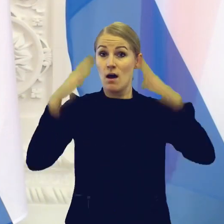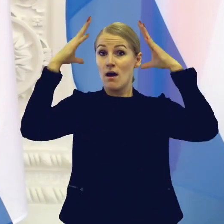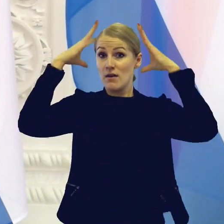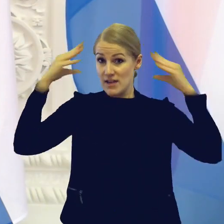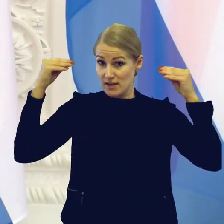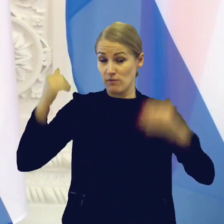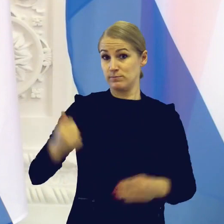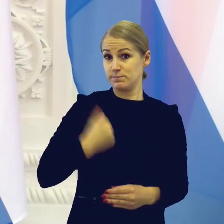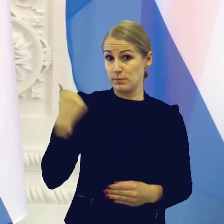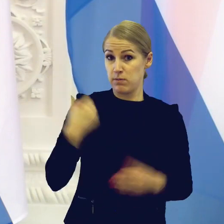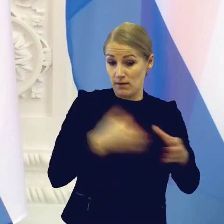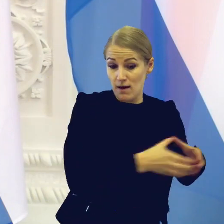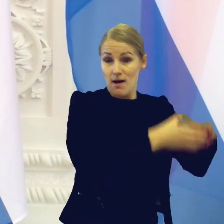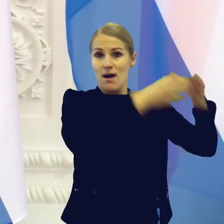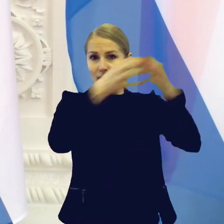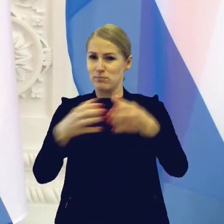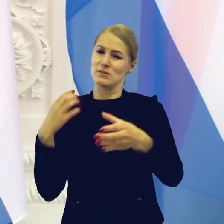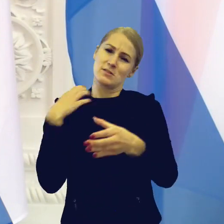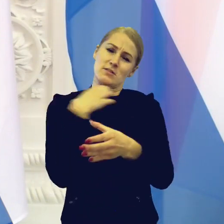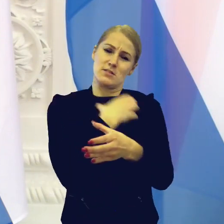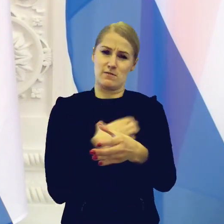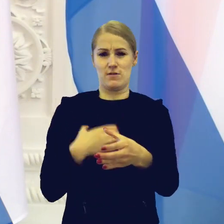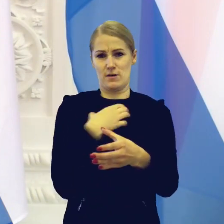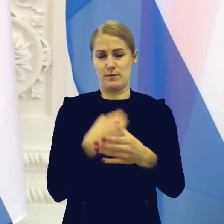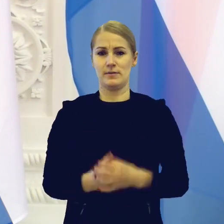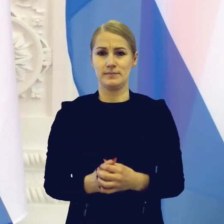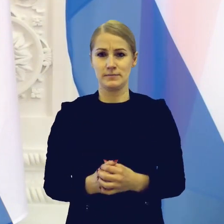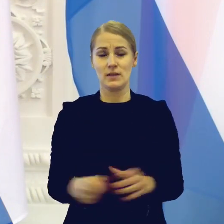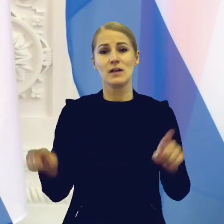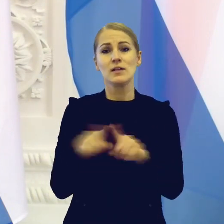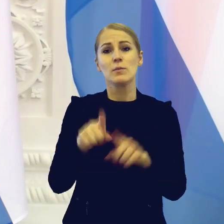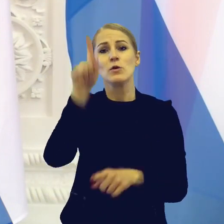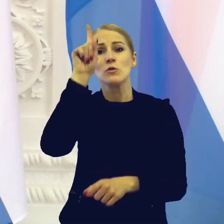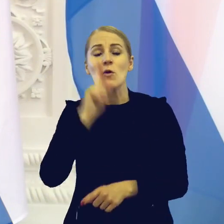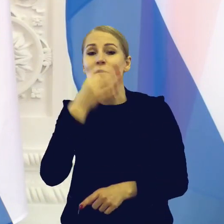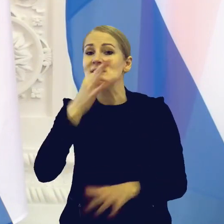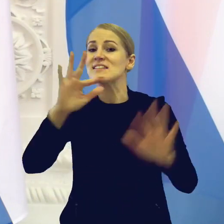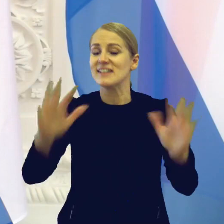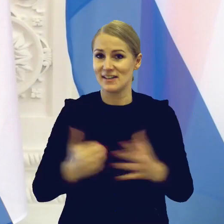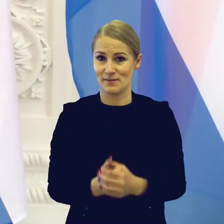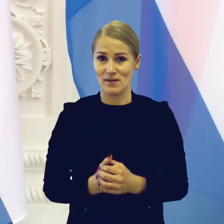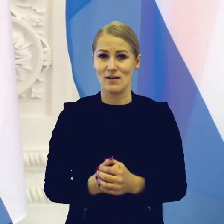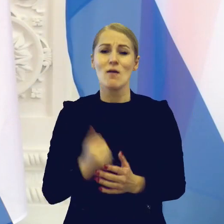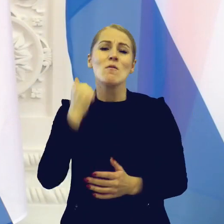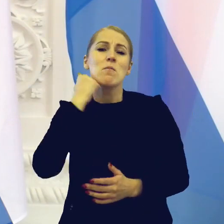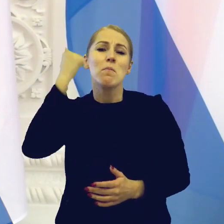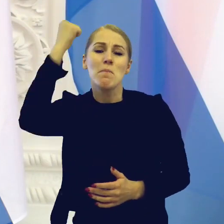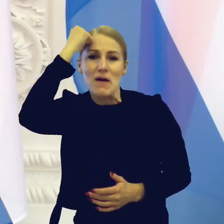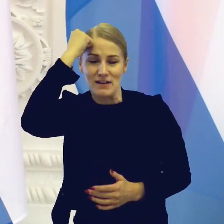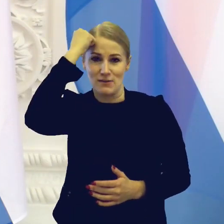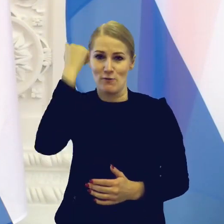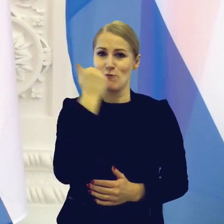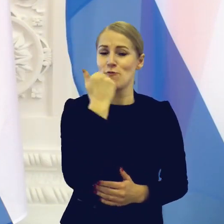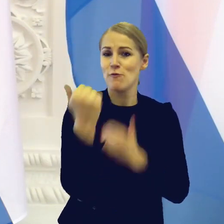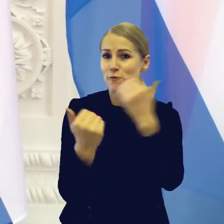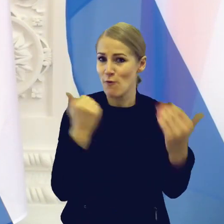karių buvimas čia Lietuvoje yra dar aktualesnis nei bet kada anksčiau. Taip pat norėčiau pasinaudoti galimybę ir padėkoti